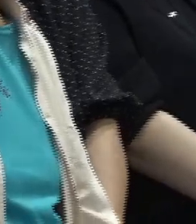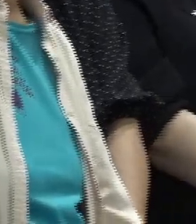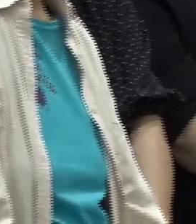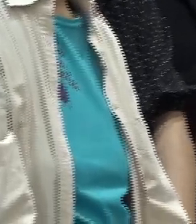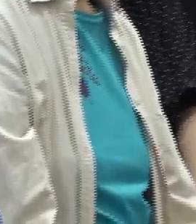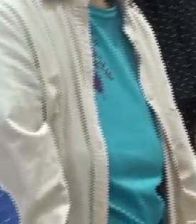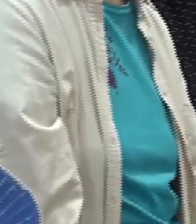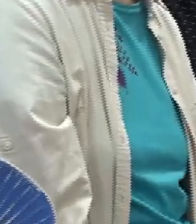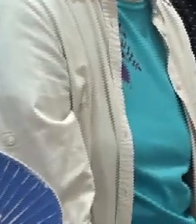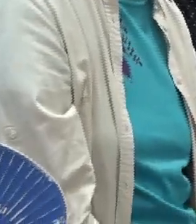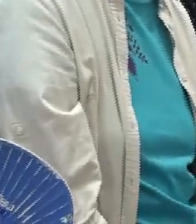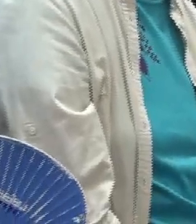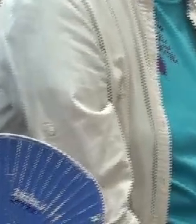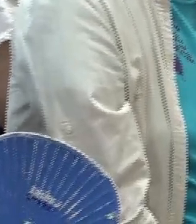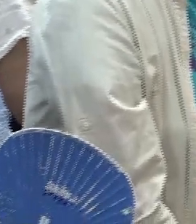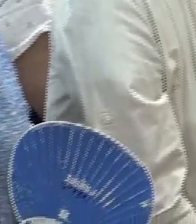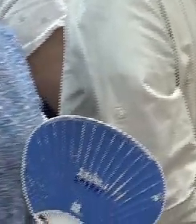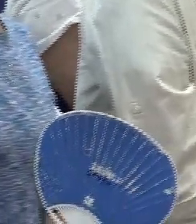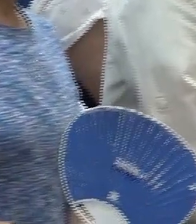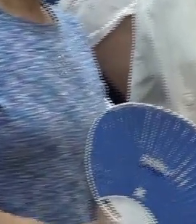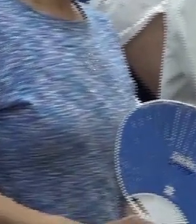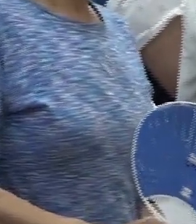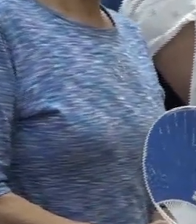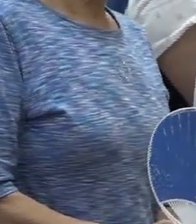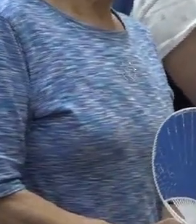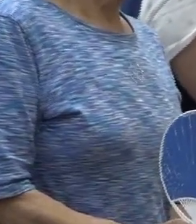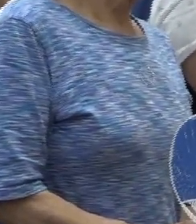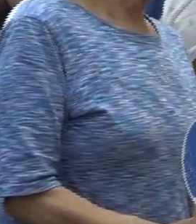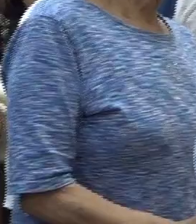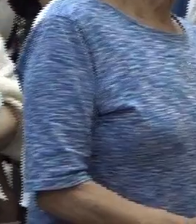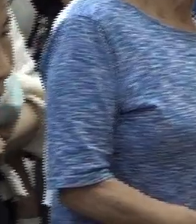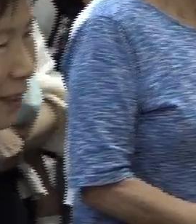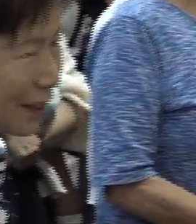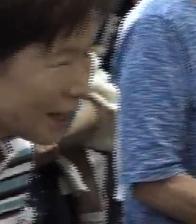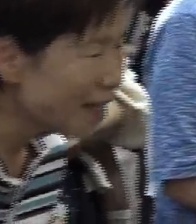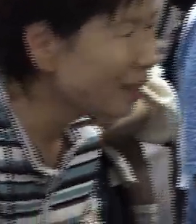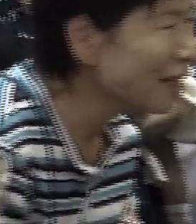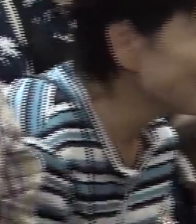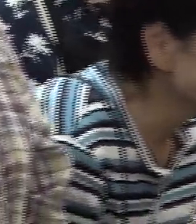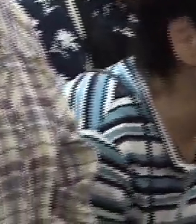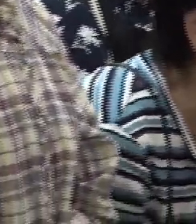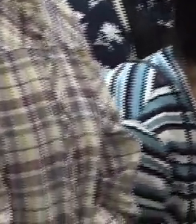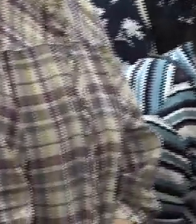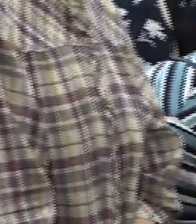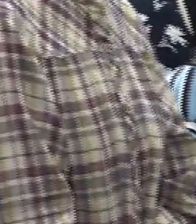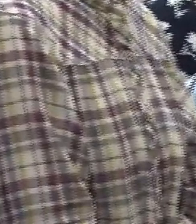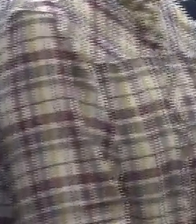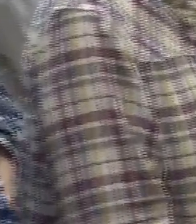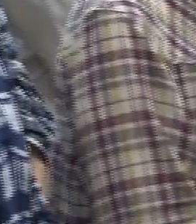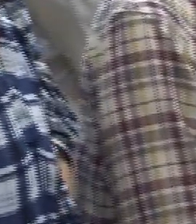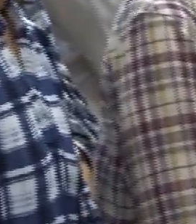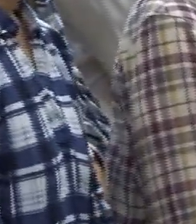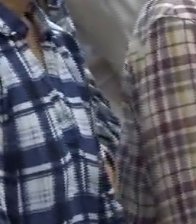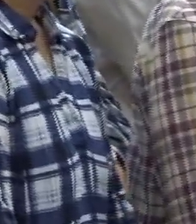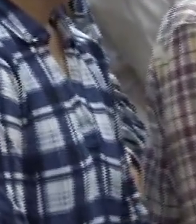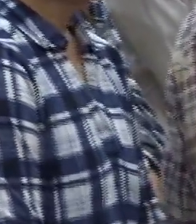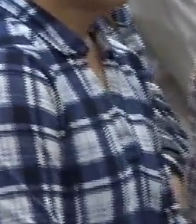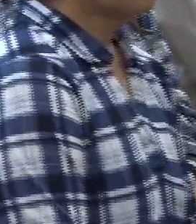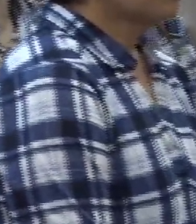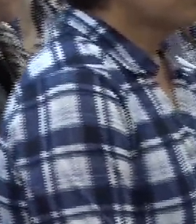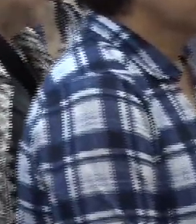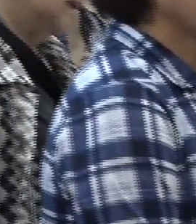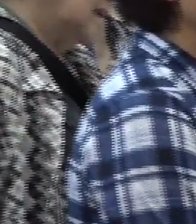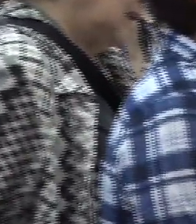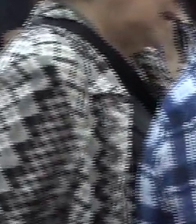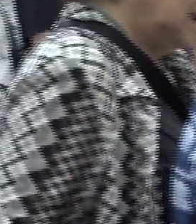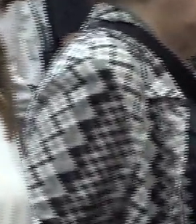僕にも手伝いをさせてね、君の代わ